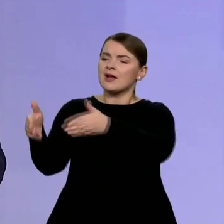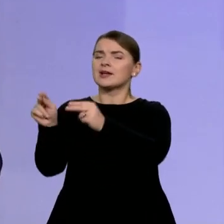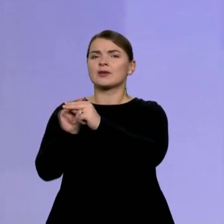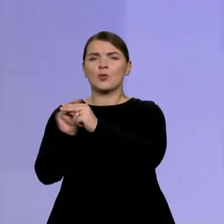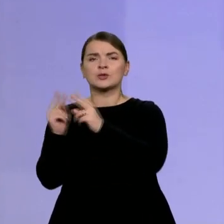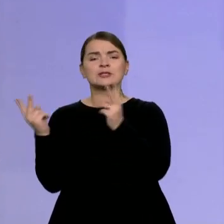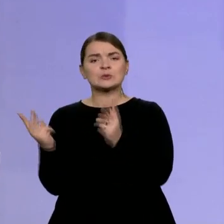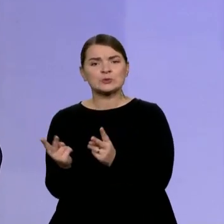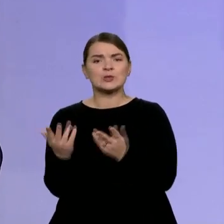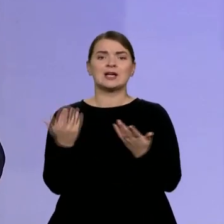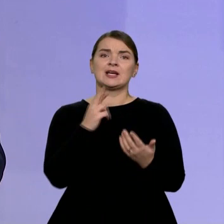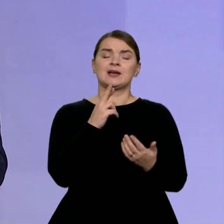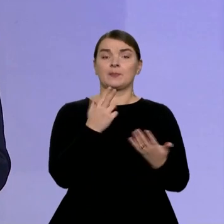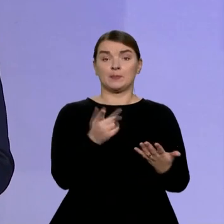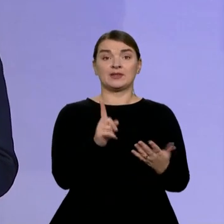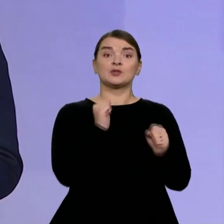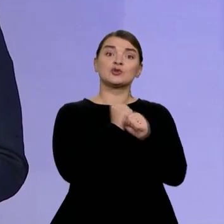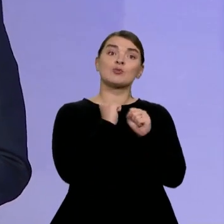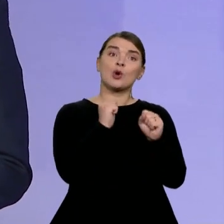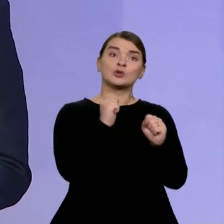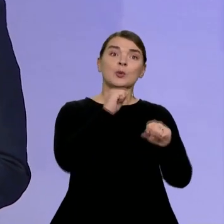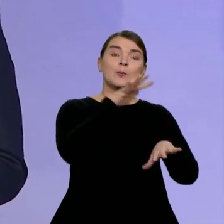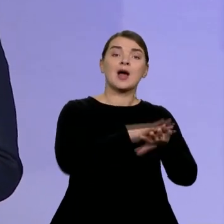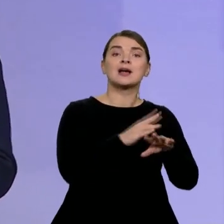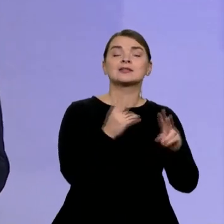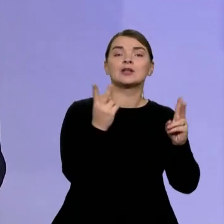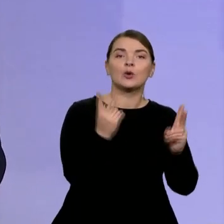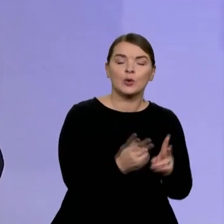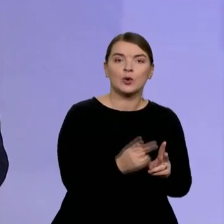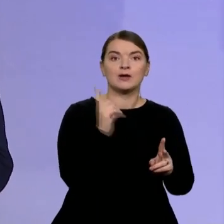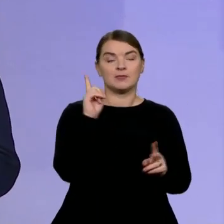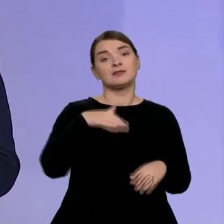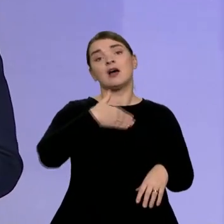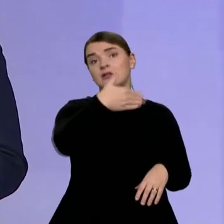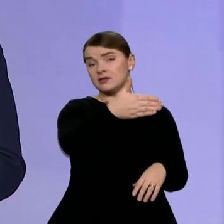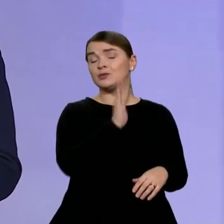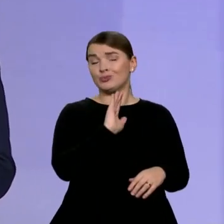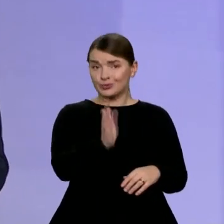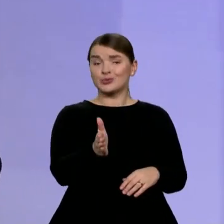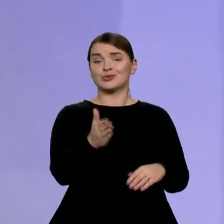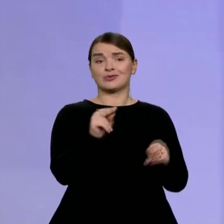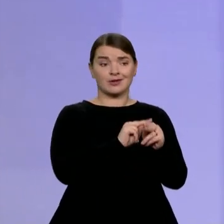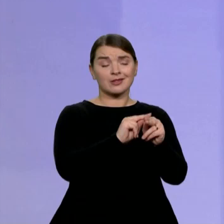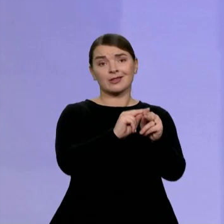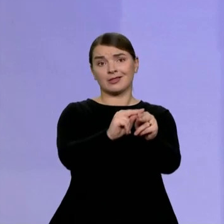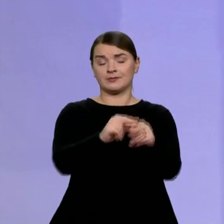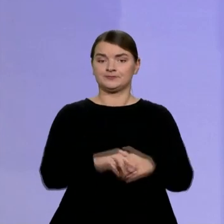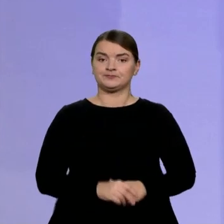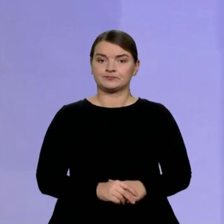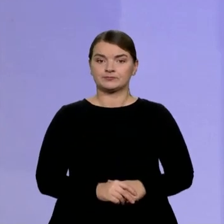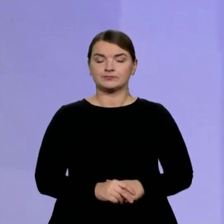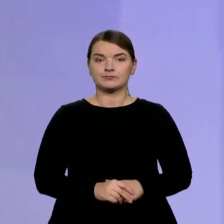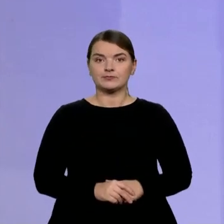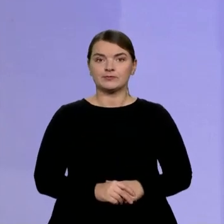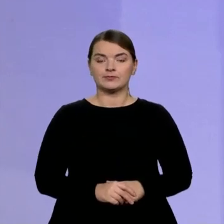minėjot, reikalinga sporto bazė, bet viskas ateisų laiku ir aš pilnai tikiu, kad tai bus įveiklinta ir jau yra įveiklinta, kadangi tai yra traukos centrai. Tačiau, kaip ir minėjau,